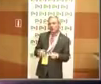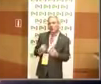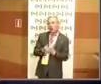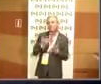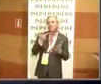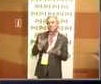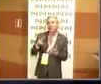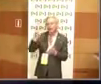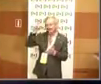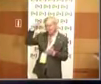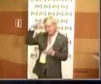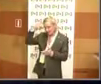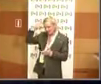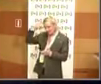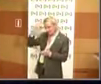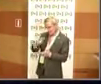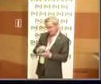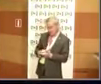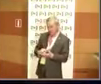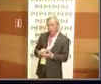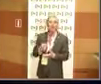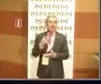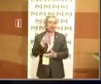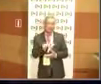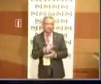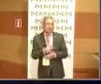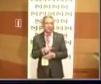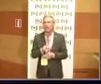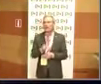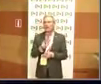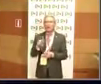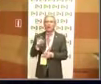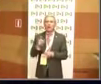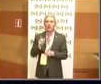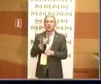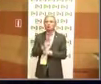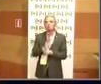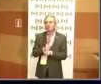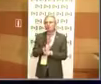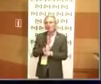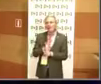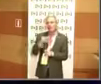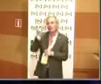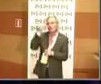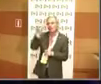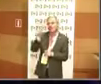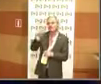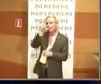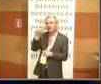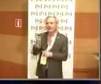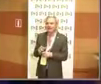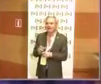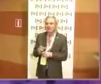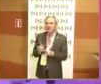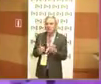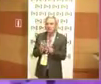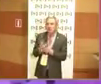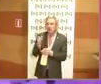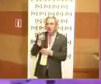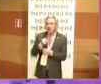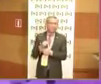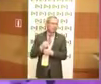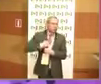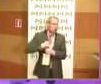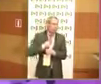esserne consapevoli, perché non dobbiamo far finta che in Italia non stia accadendo qualcosa. Ci sono